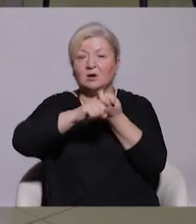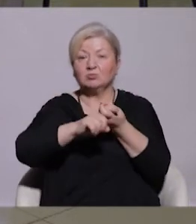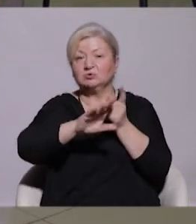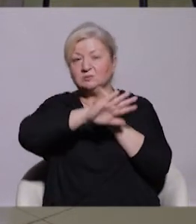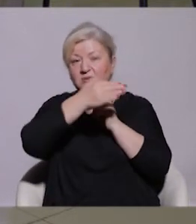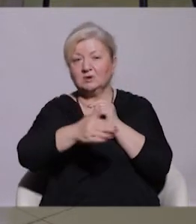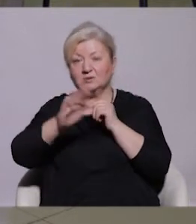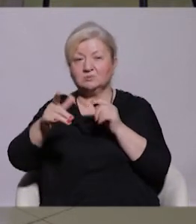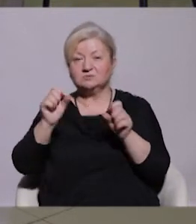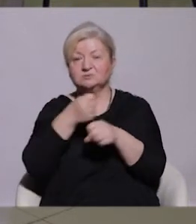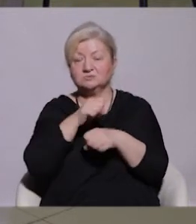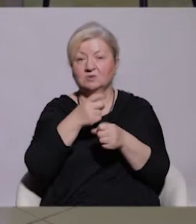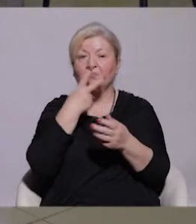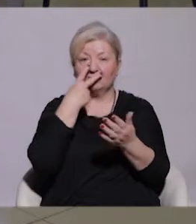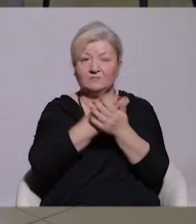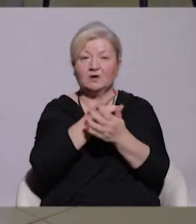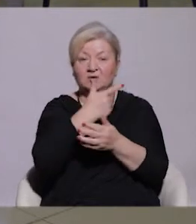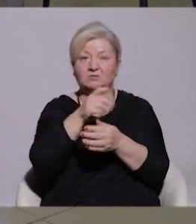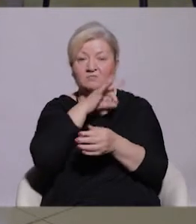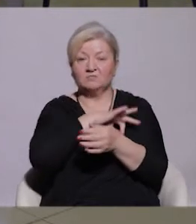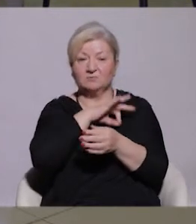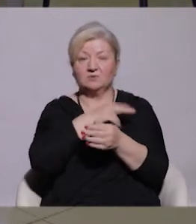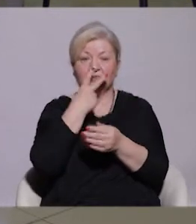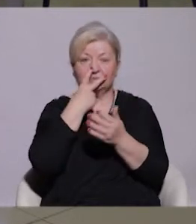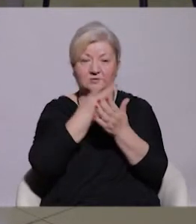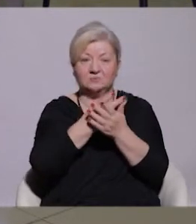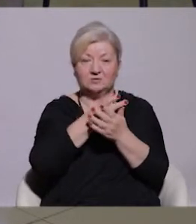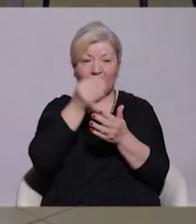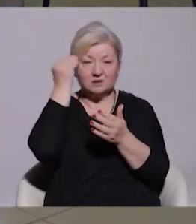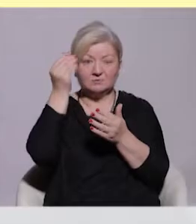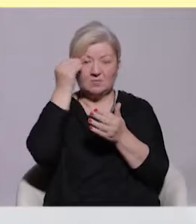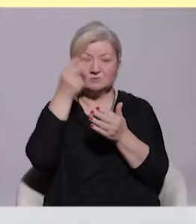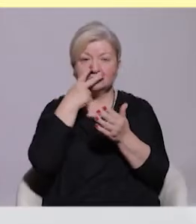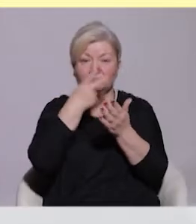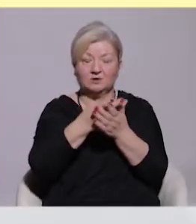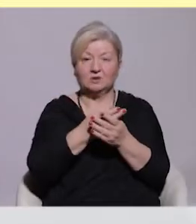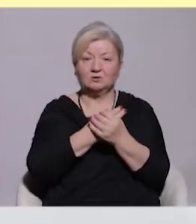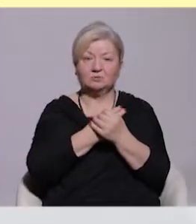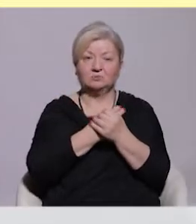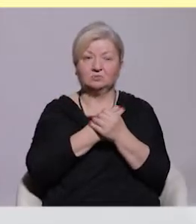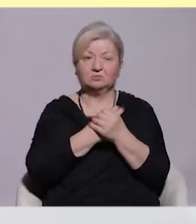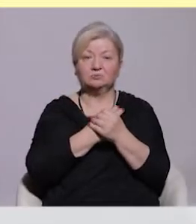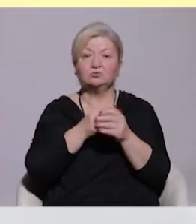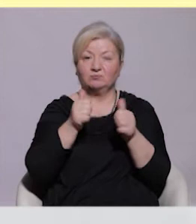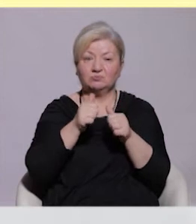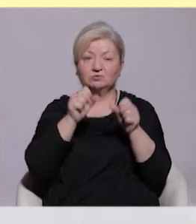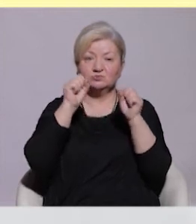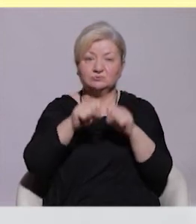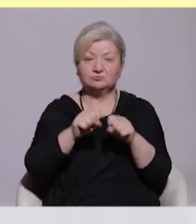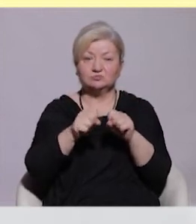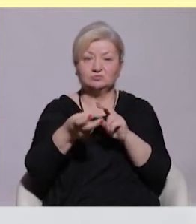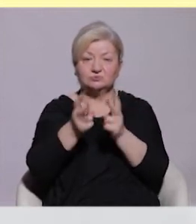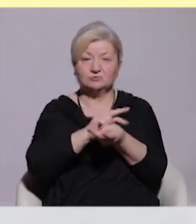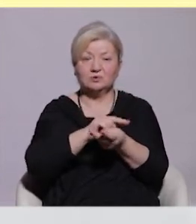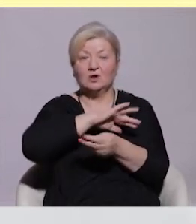სიჩქარე? მოდი ვნახოთ ისევ, გამოვიყენოთ ჩვენი ინტერაქტიული ანიმაცია და ვნახოთ თუ როგორ შეგვიძლია ჩვენ